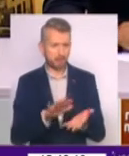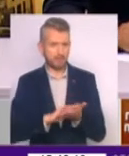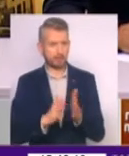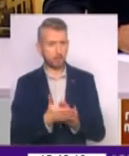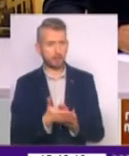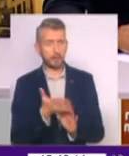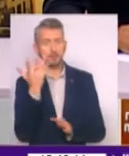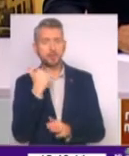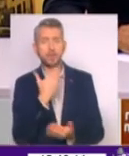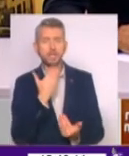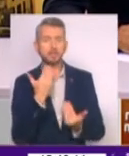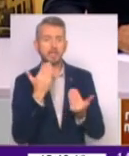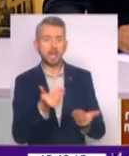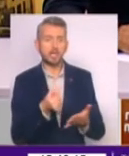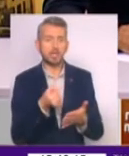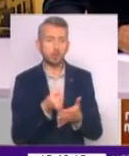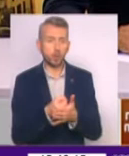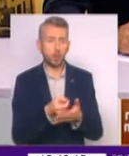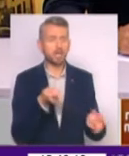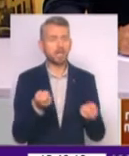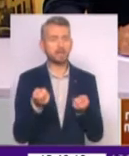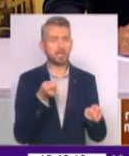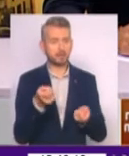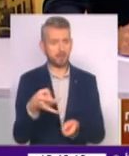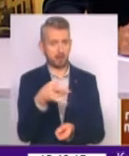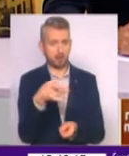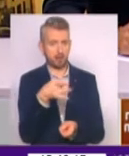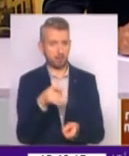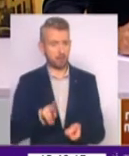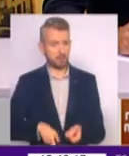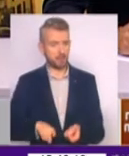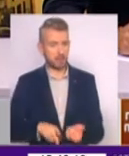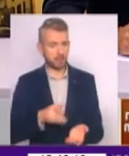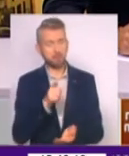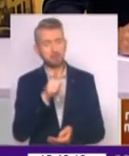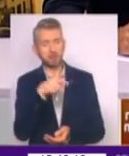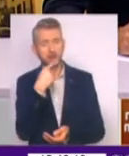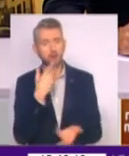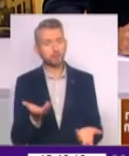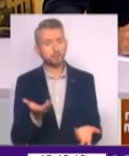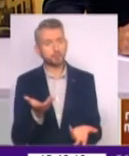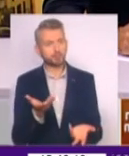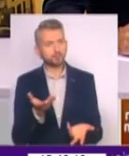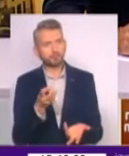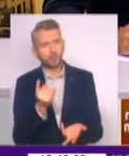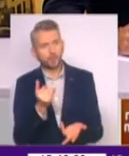Коли звертаєшся до керівництва РДА, вони кажуть, що там